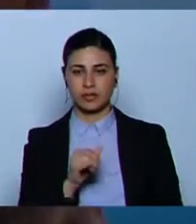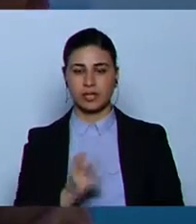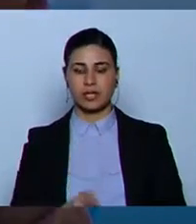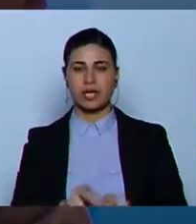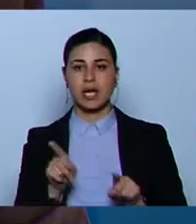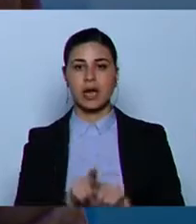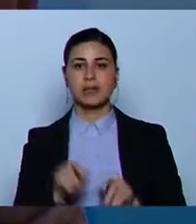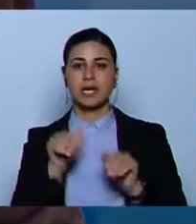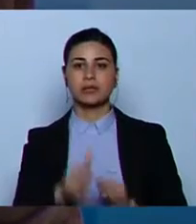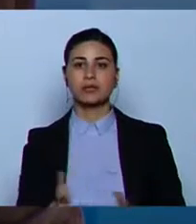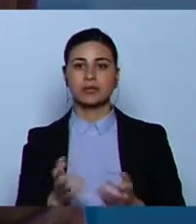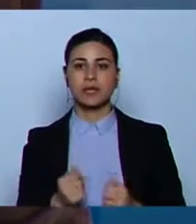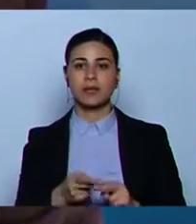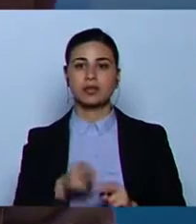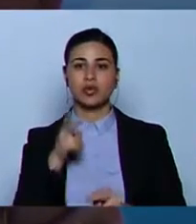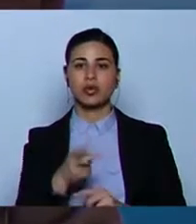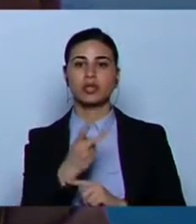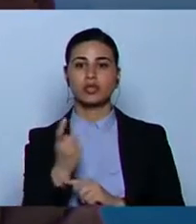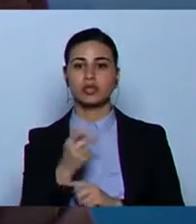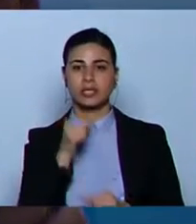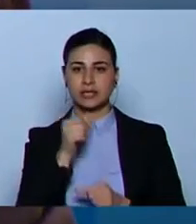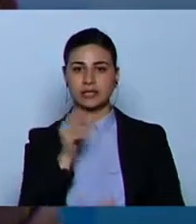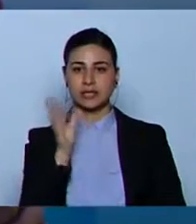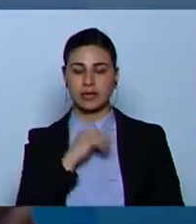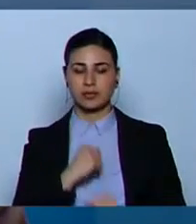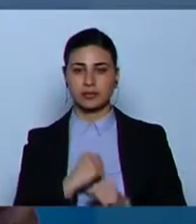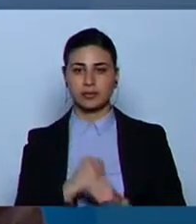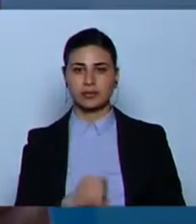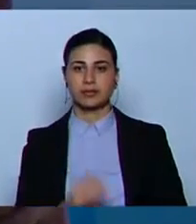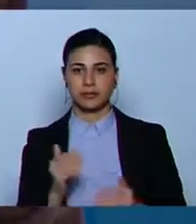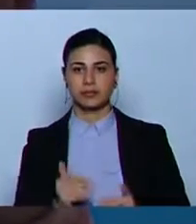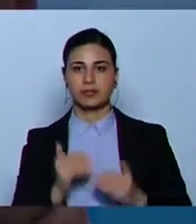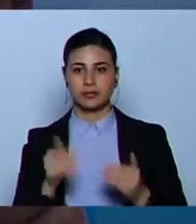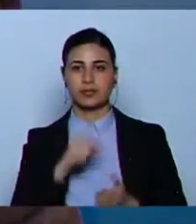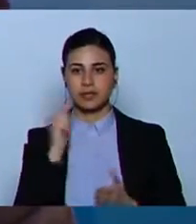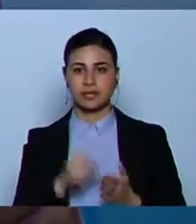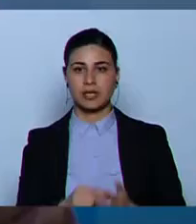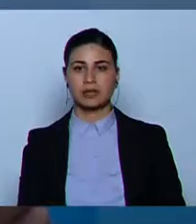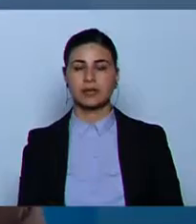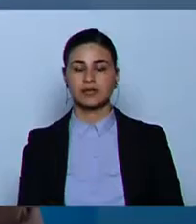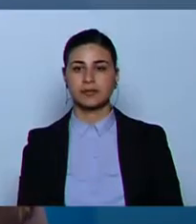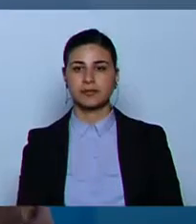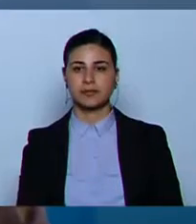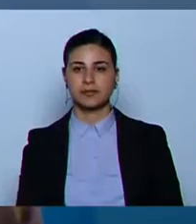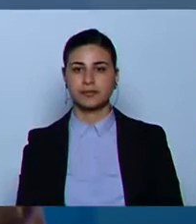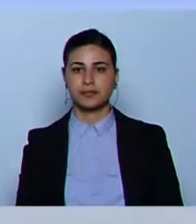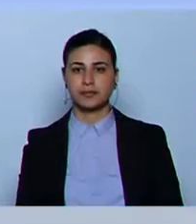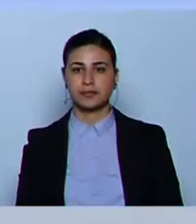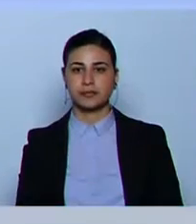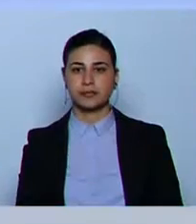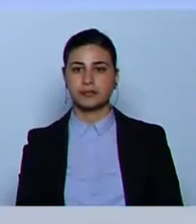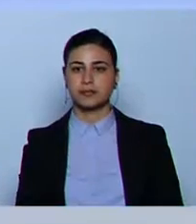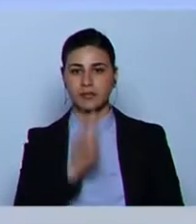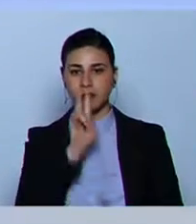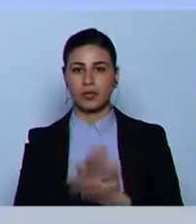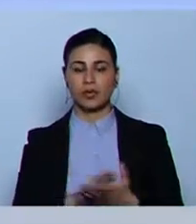ტიპის გადაწყვეტილების მიღება და ეს დაახლოებით 2021 წლის თვითმართველობის არჩევნებამდე გადასადები საკითხია. გაკითხე თავარა. შეიძლება თუ არა,